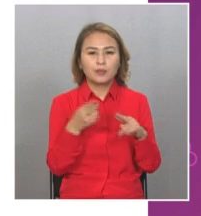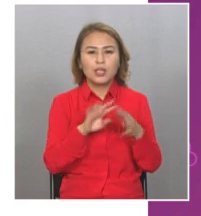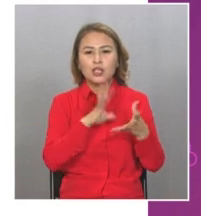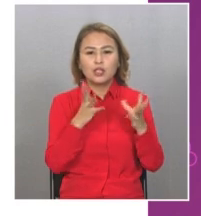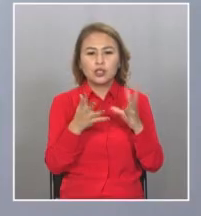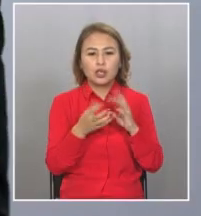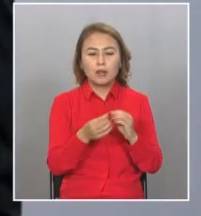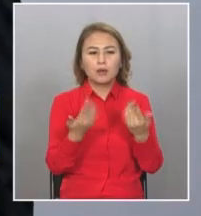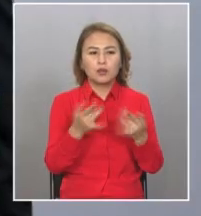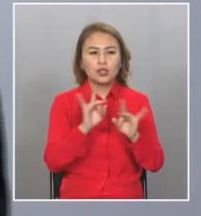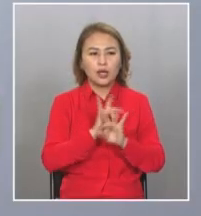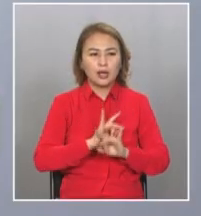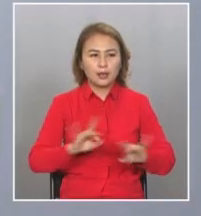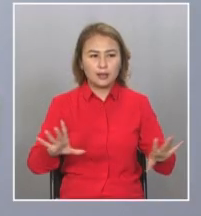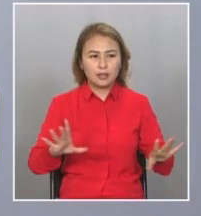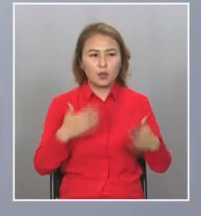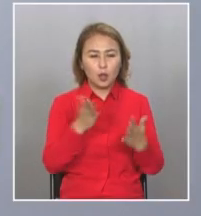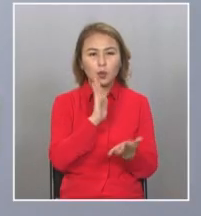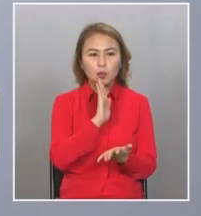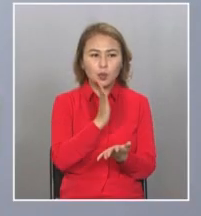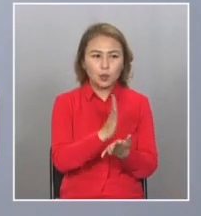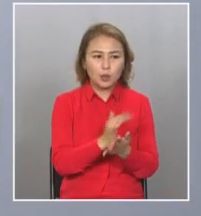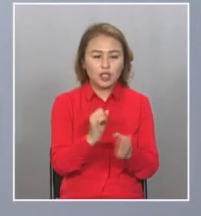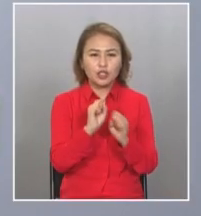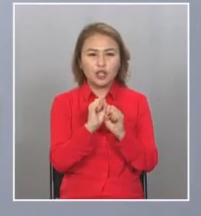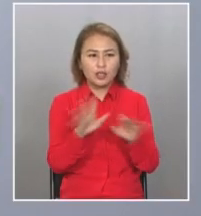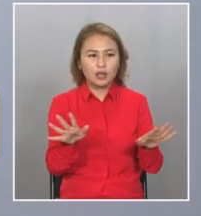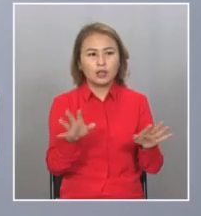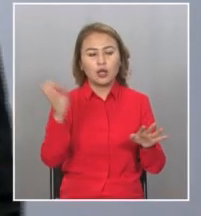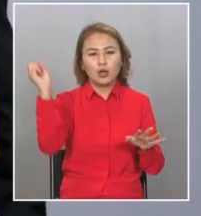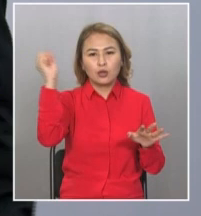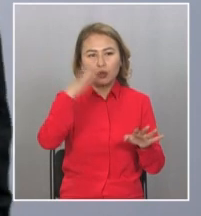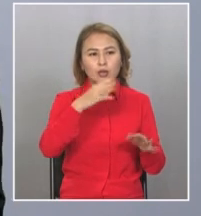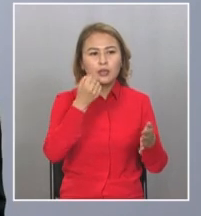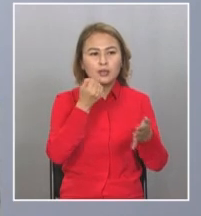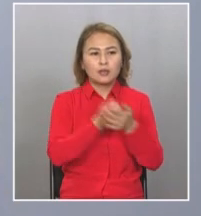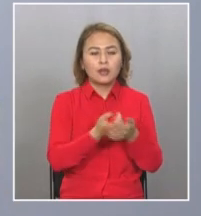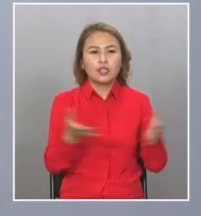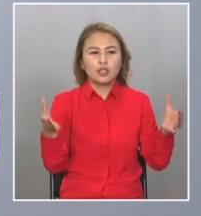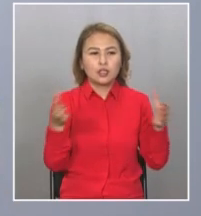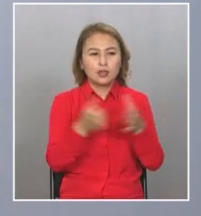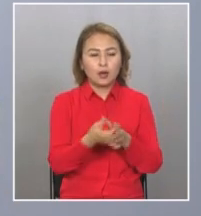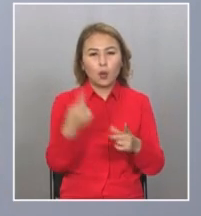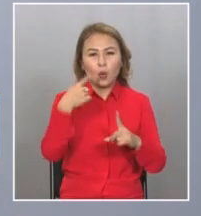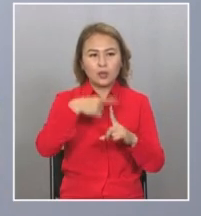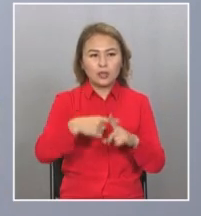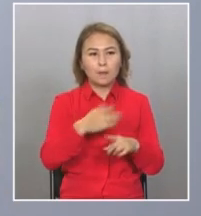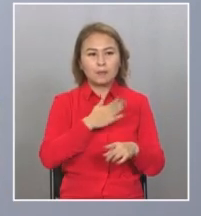жалпы бұл жерде айта кететіні, осы тура және шашыранды күн радиациясының жиынтығы қосындысы